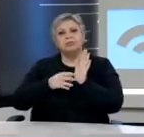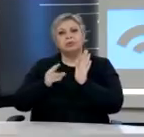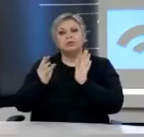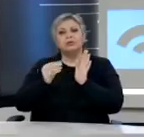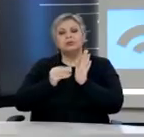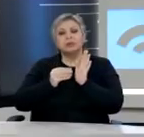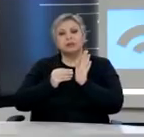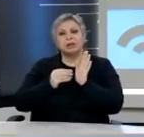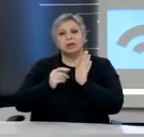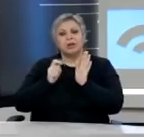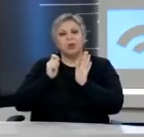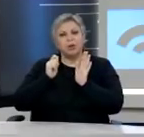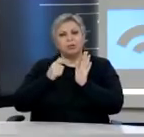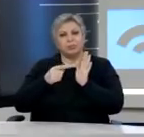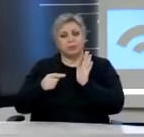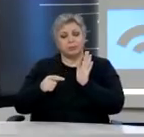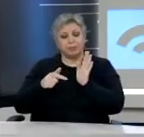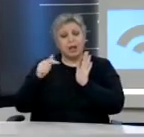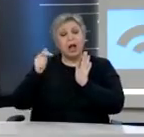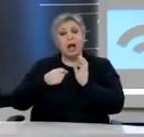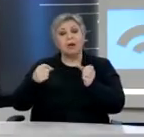ένα κείμενο που πέραν το ότι μας ενημερώνουν,